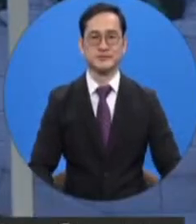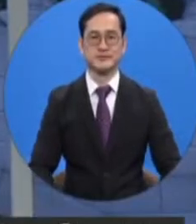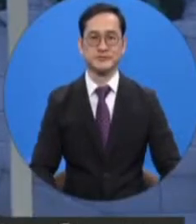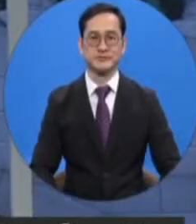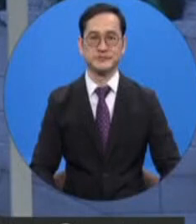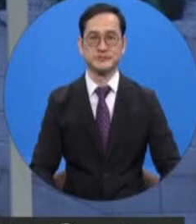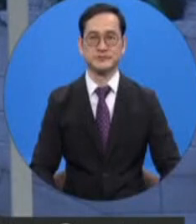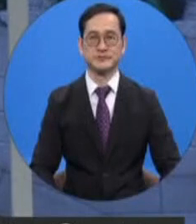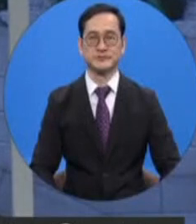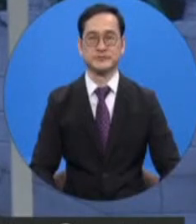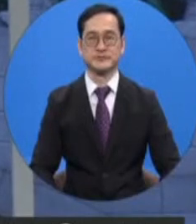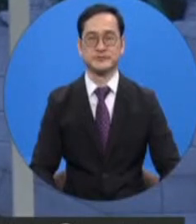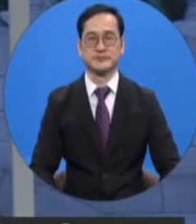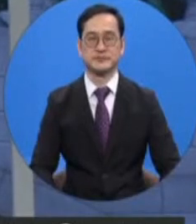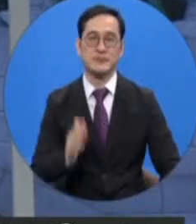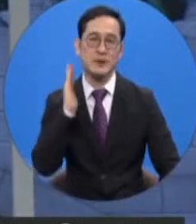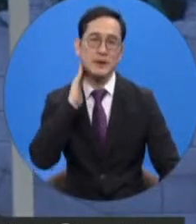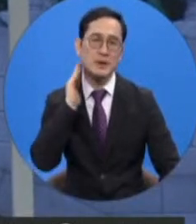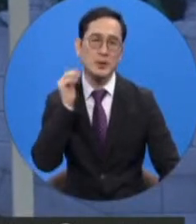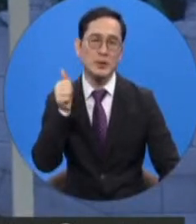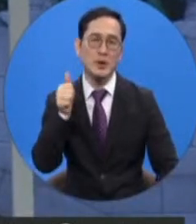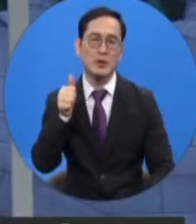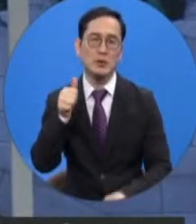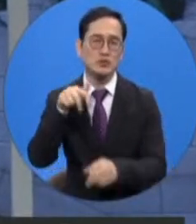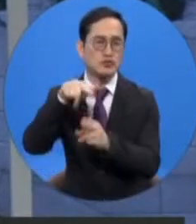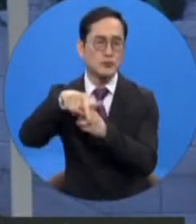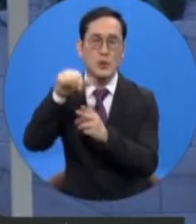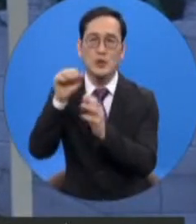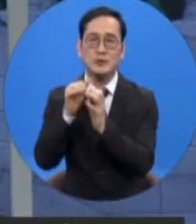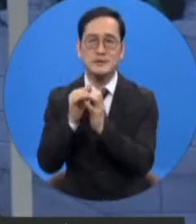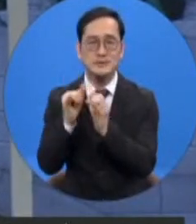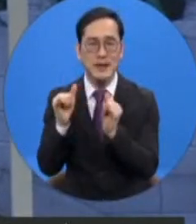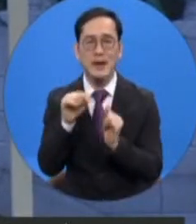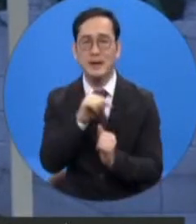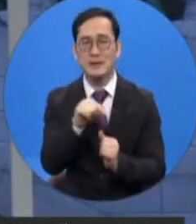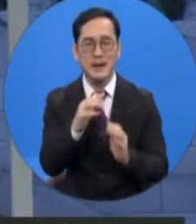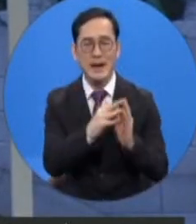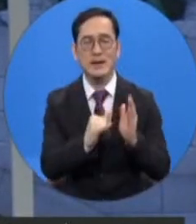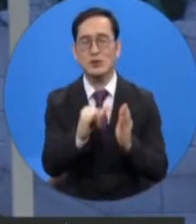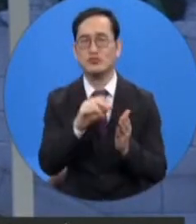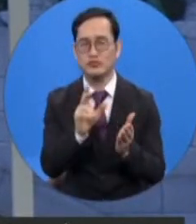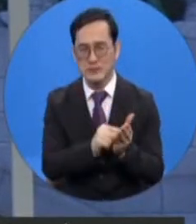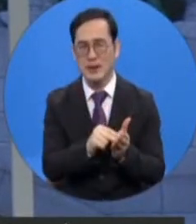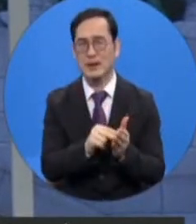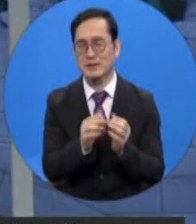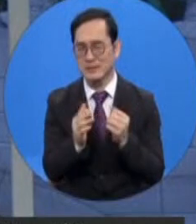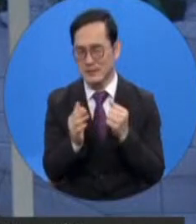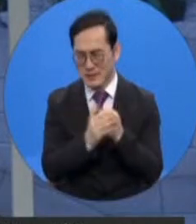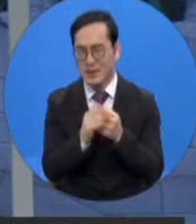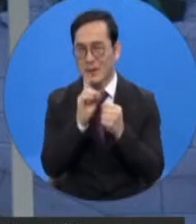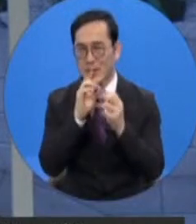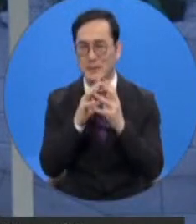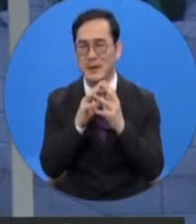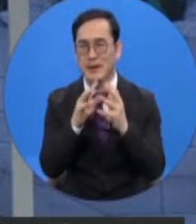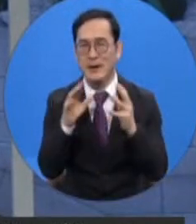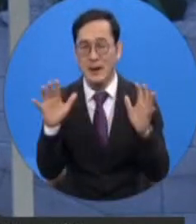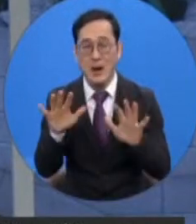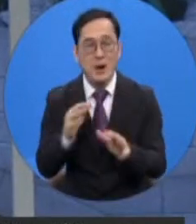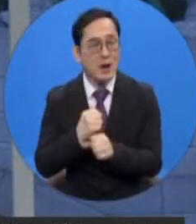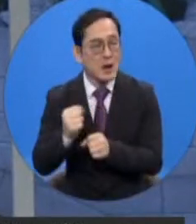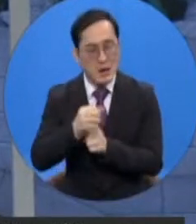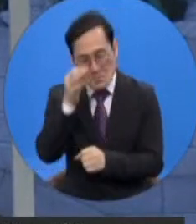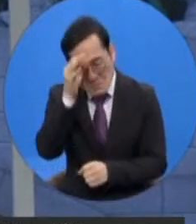이번 대선 후보자들의 가족 문제와 가족 리스크가 그 어느 때보다 큰 것 같습니다. 후보들이 연이어 사과를 하고 있는 그런